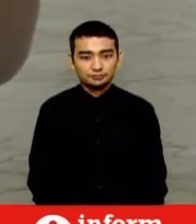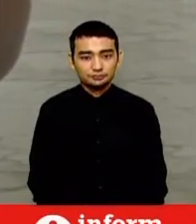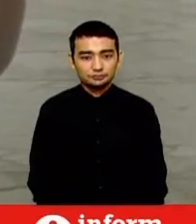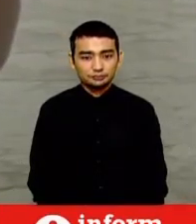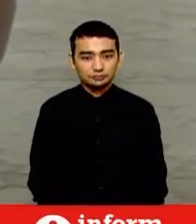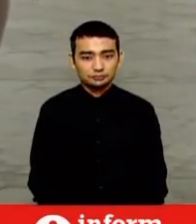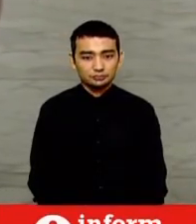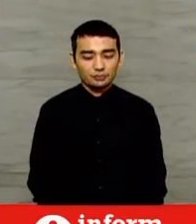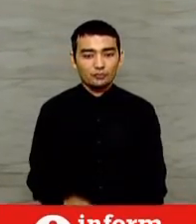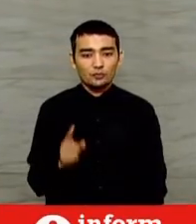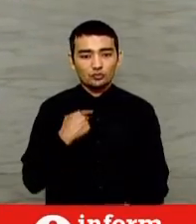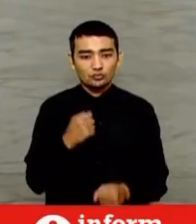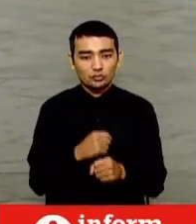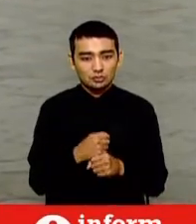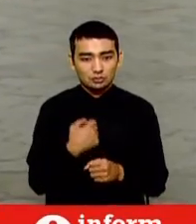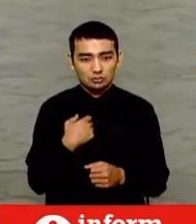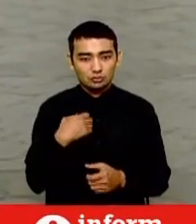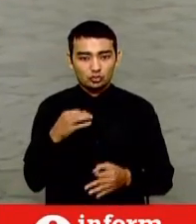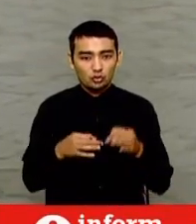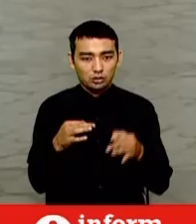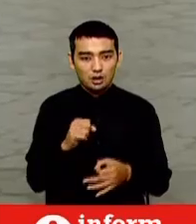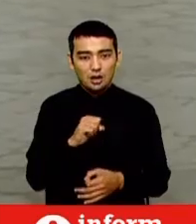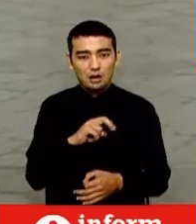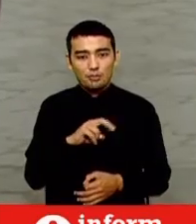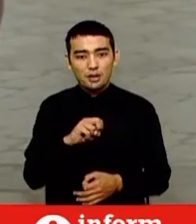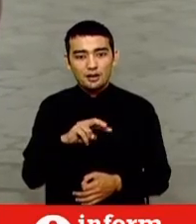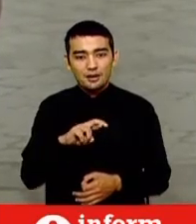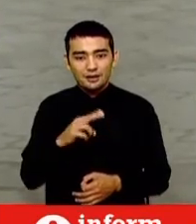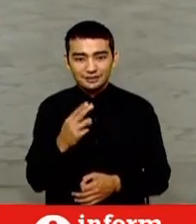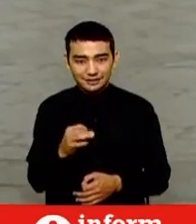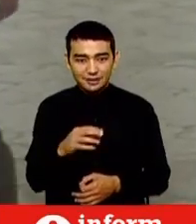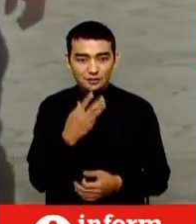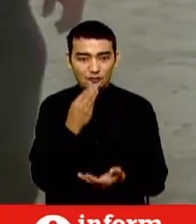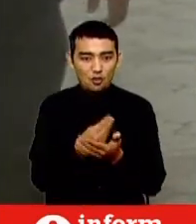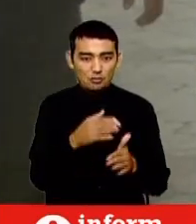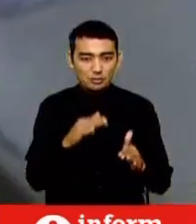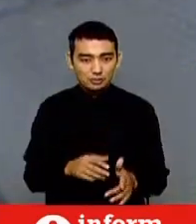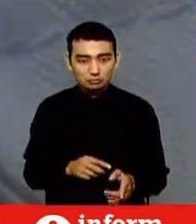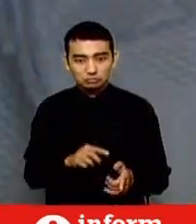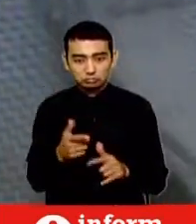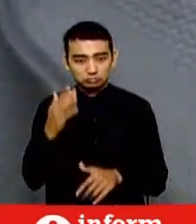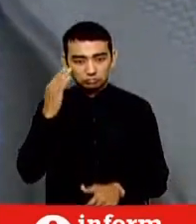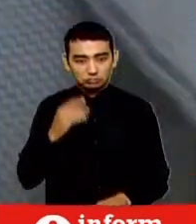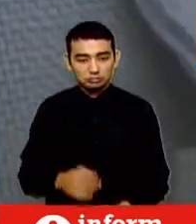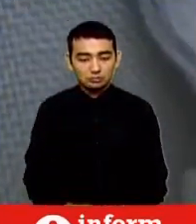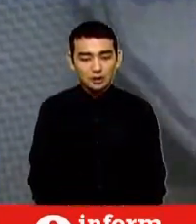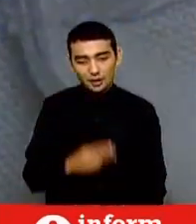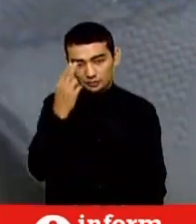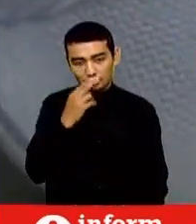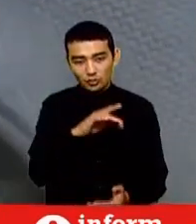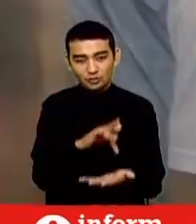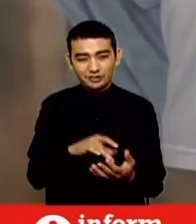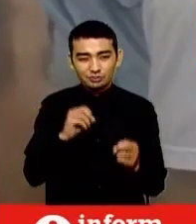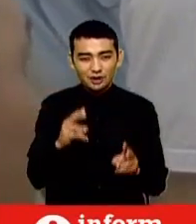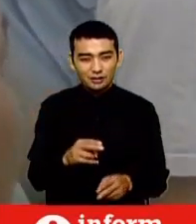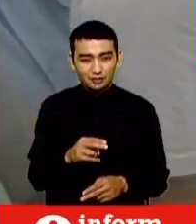Енді мен апелляциялық соттың шешіміменен қайтадан орнына келуім керек. Ал Астана қаласынан арнайы келген